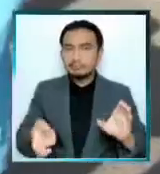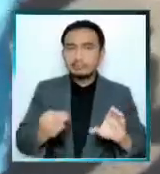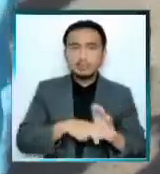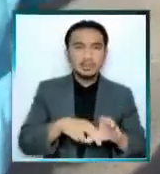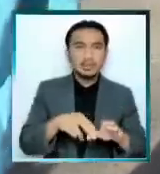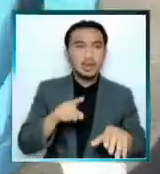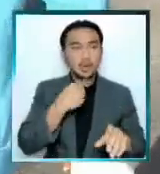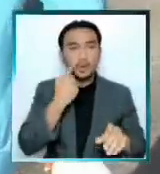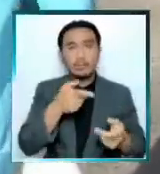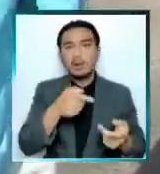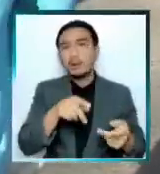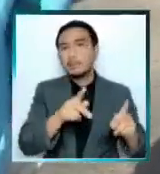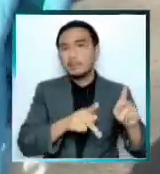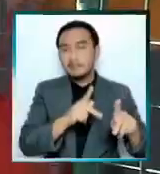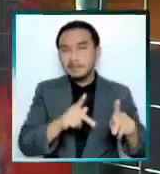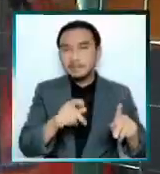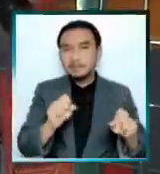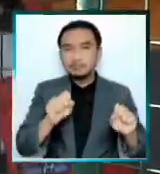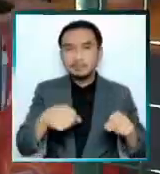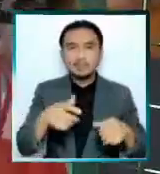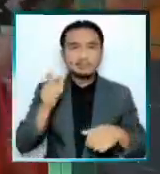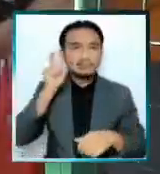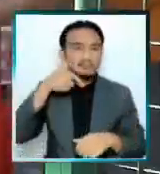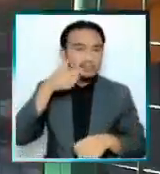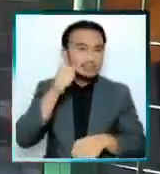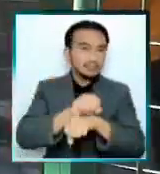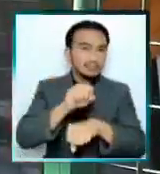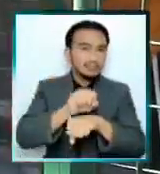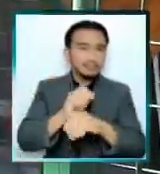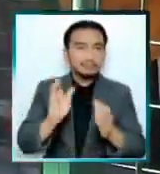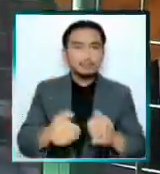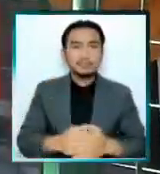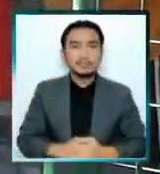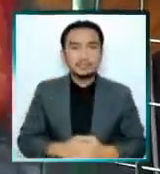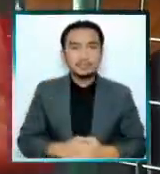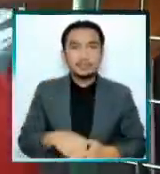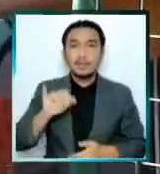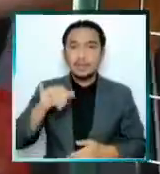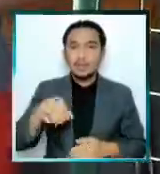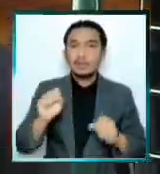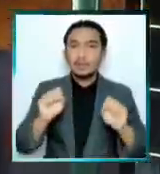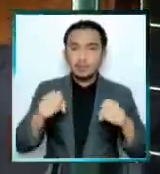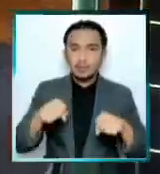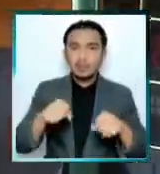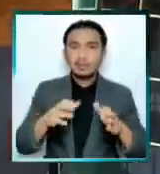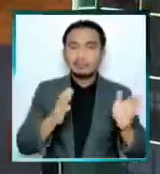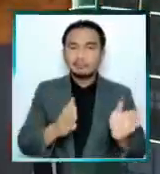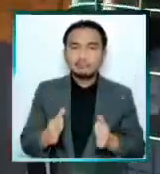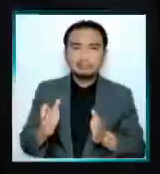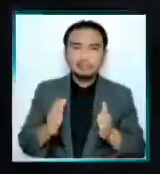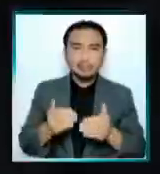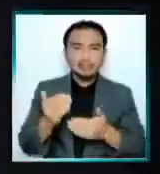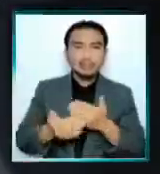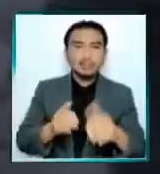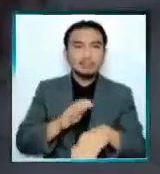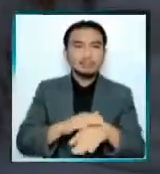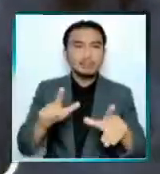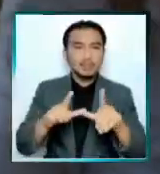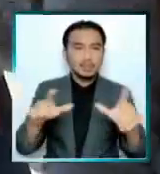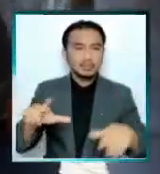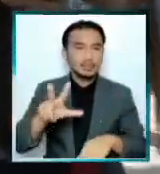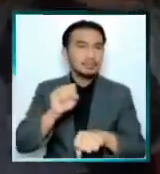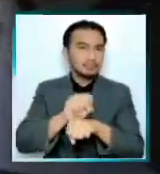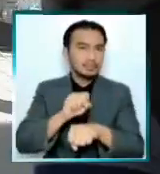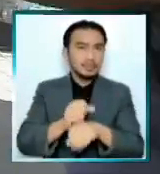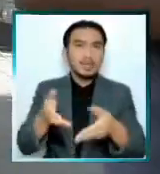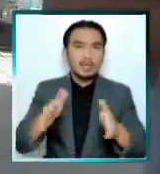na nagtatrabaho sa call center. Isa sa mga industriyang pwedeng mag-operate sa Alert Level 3. Basta't may